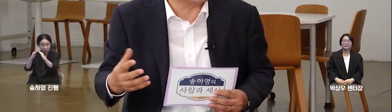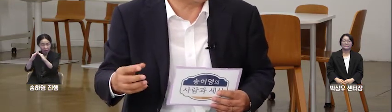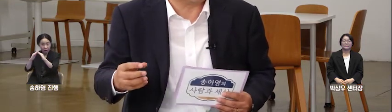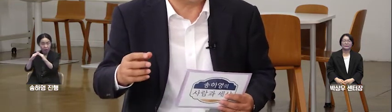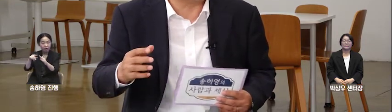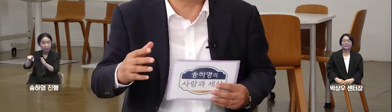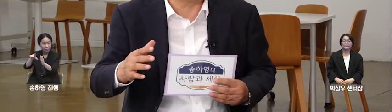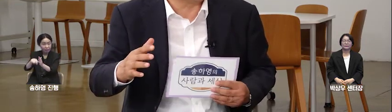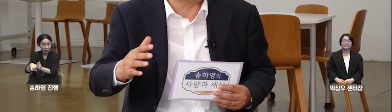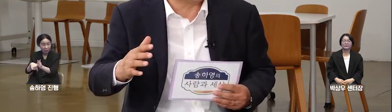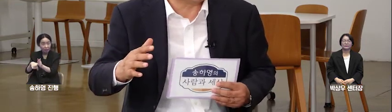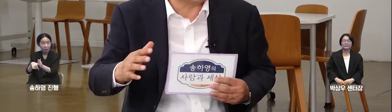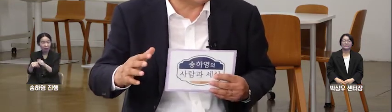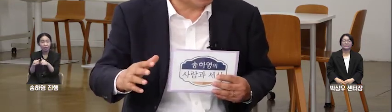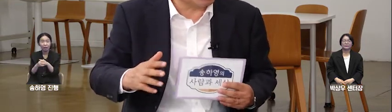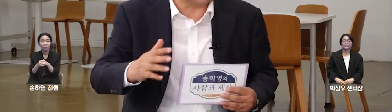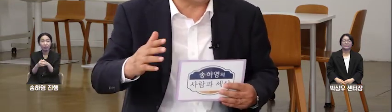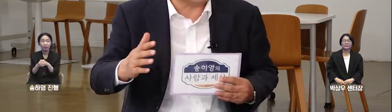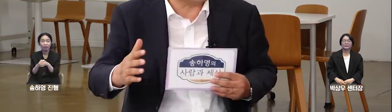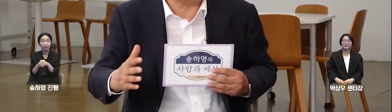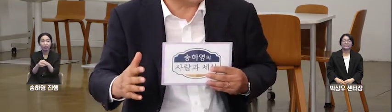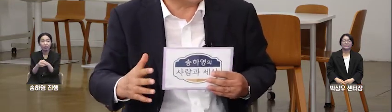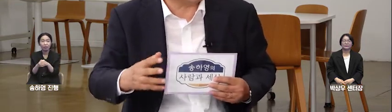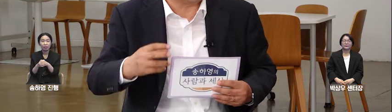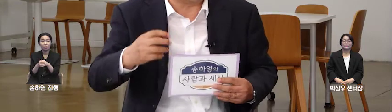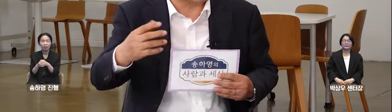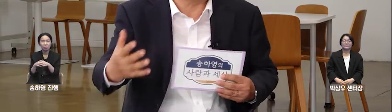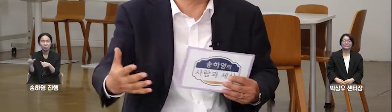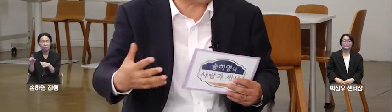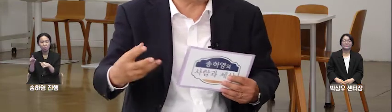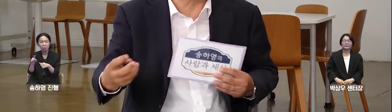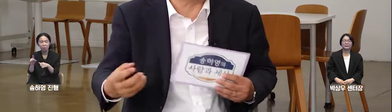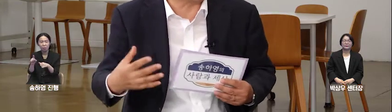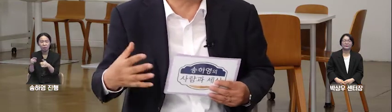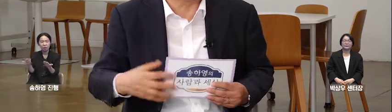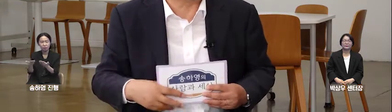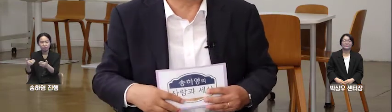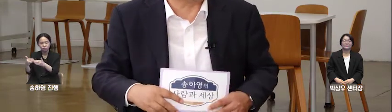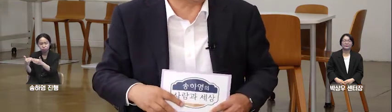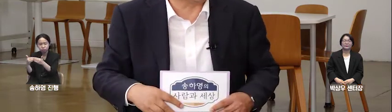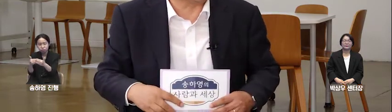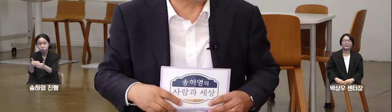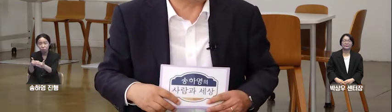만들어졌는데 이게 뭐 하다가 조금 이렇게